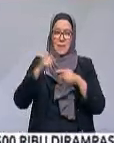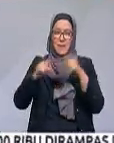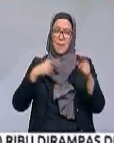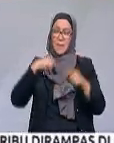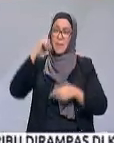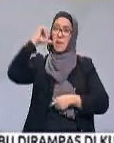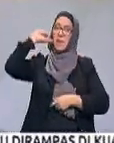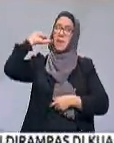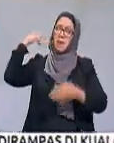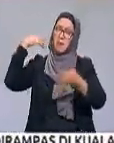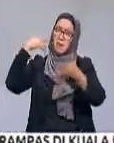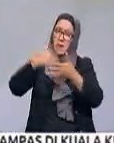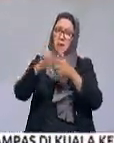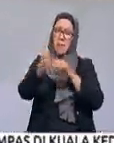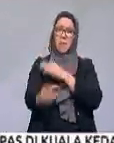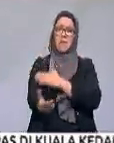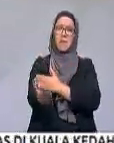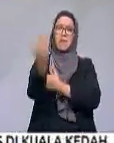kita dah siap.